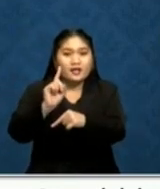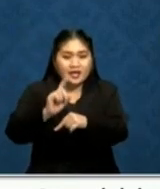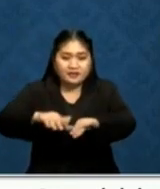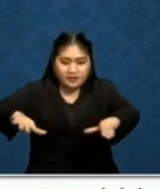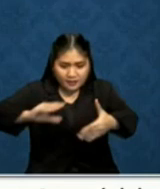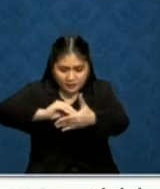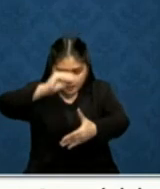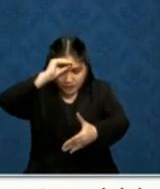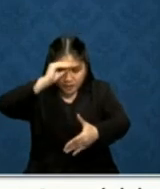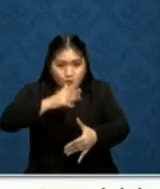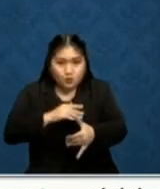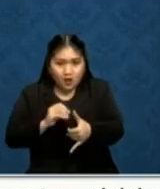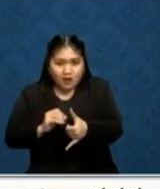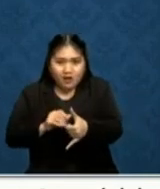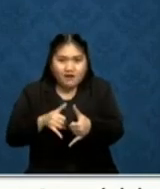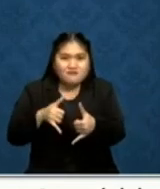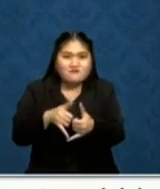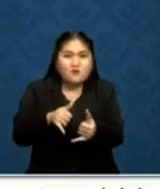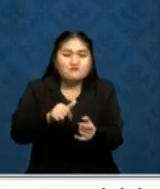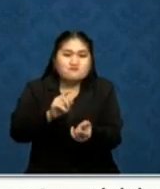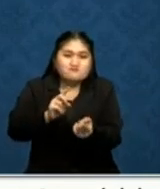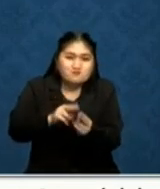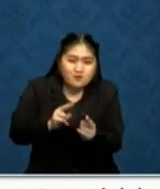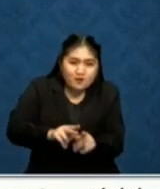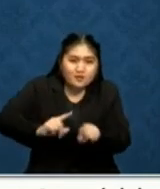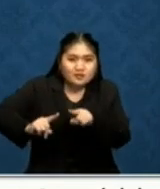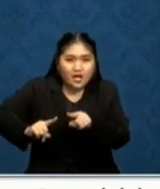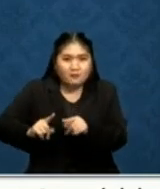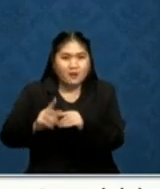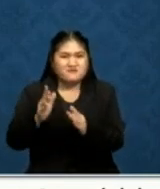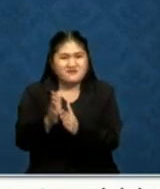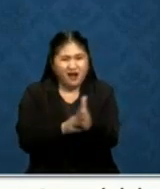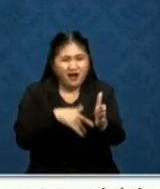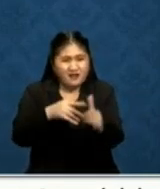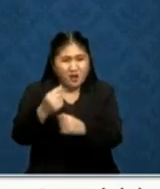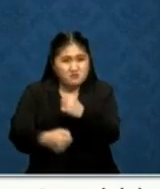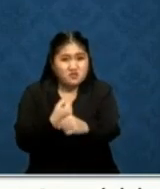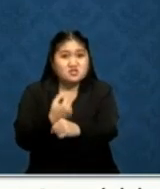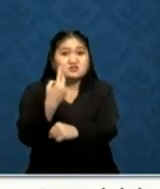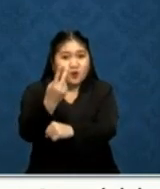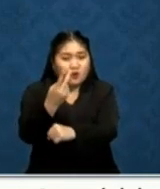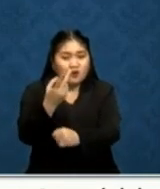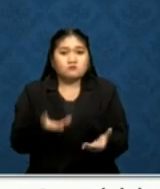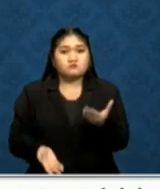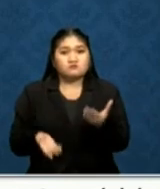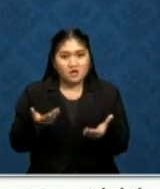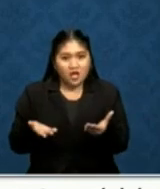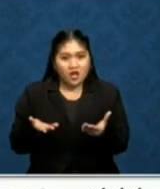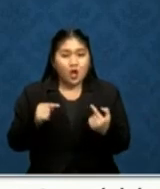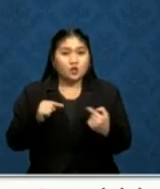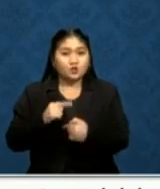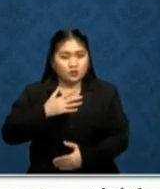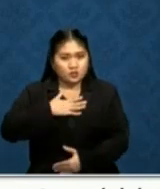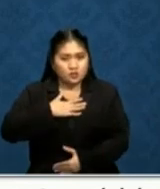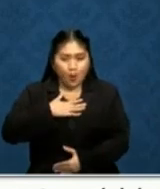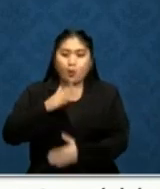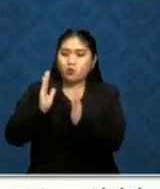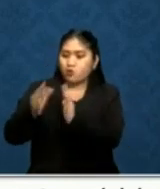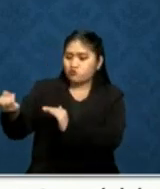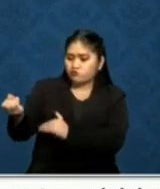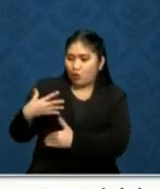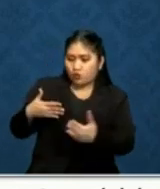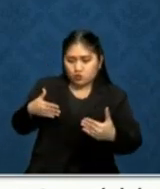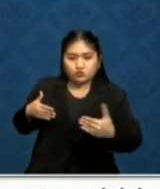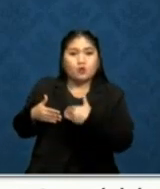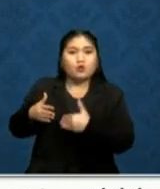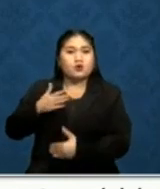นักเรียนหลายครั้งนานกว่า2ปีหรือเคสที่ดิฉันได้รับร้องเรียนโดยตร